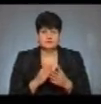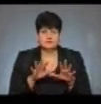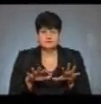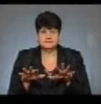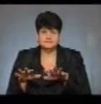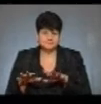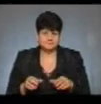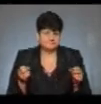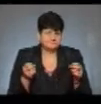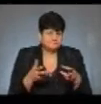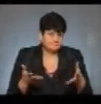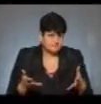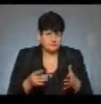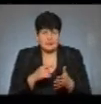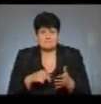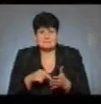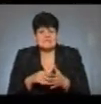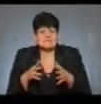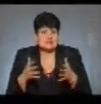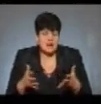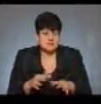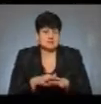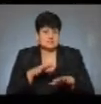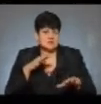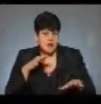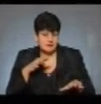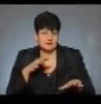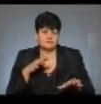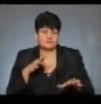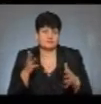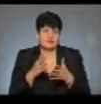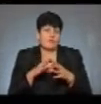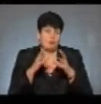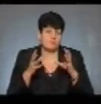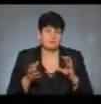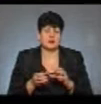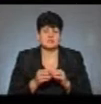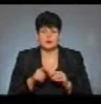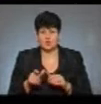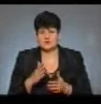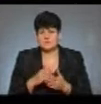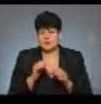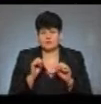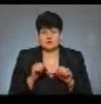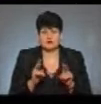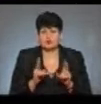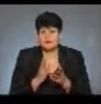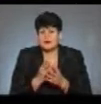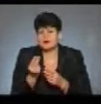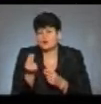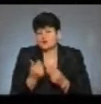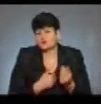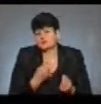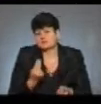місця, певні міста, певні зали, де, в принципі, люди мають можливість, ті, хто має кошти і хоче